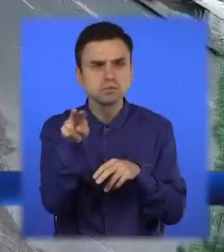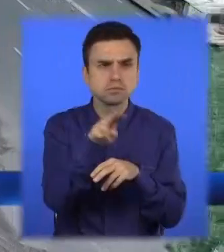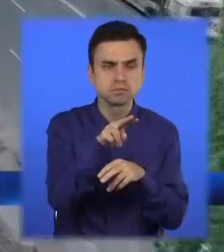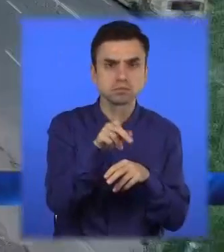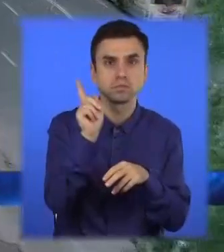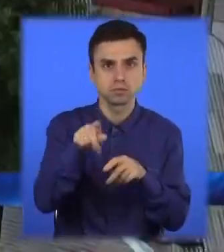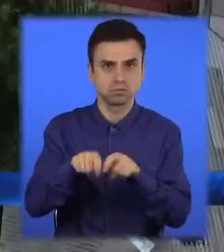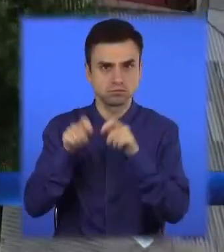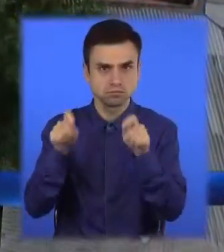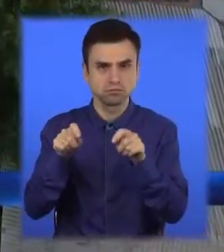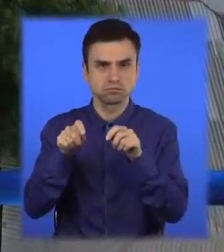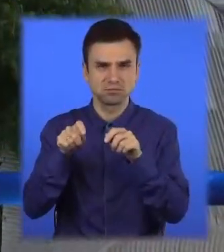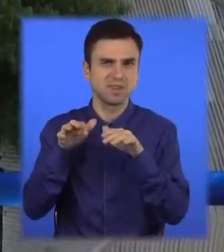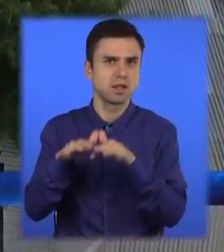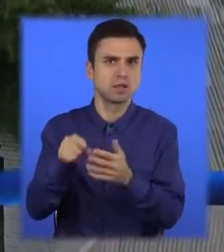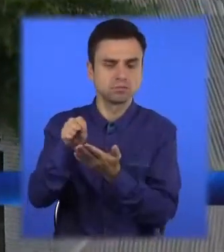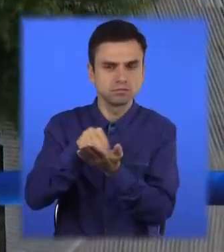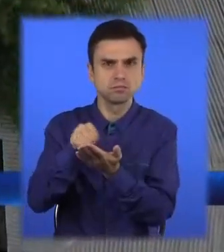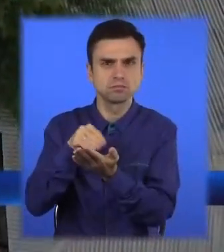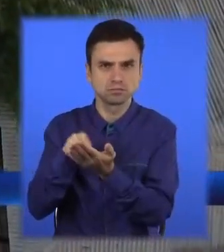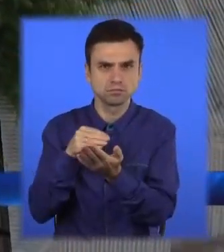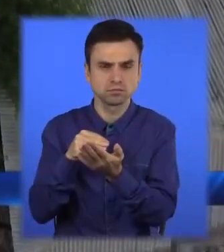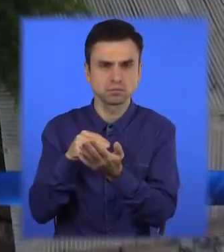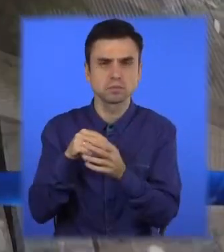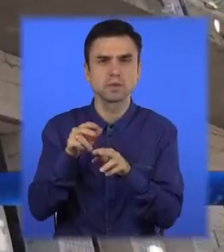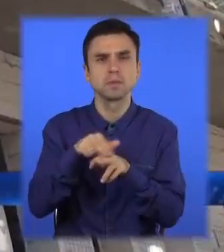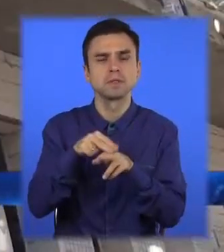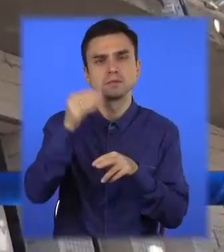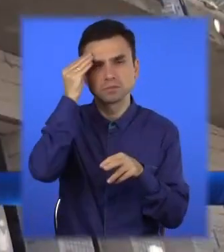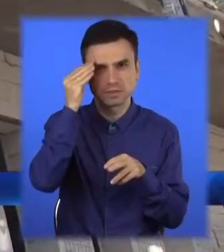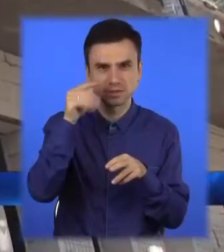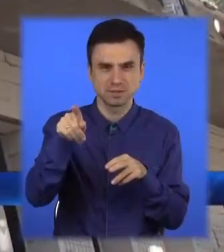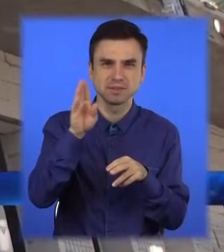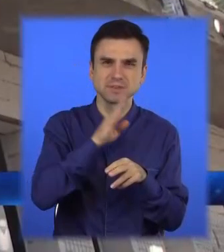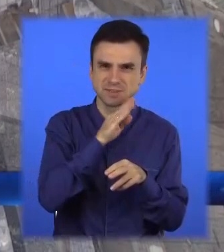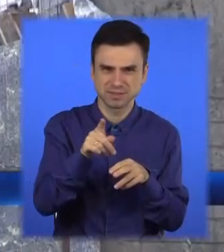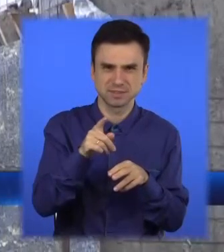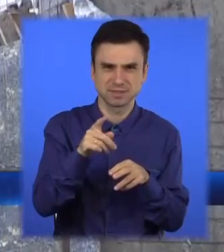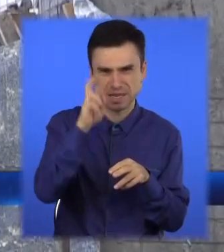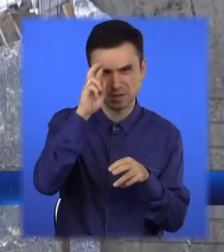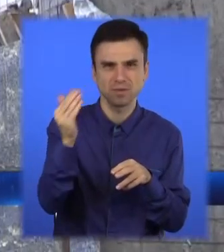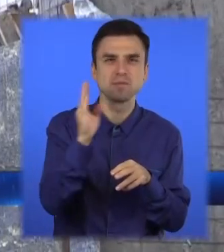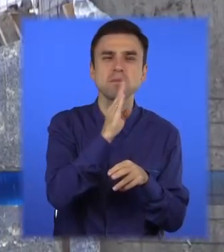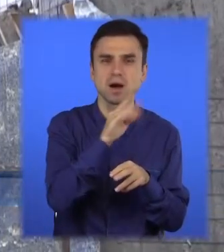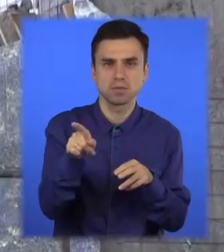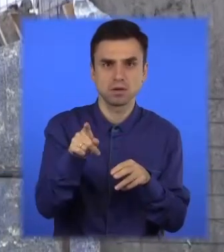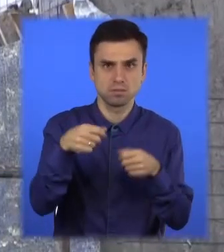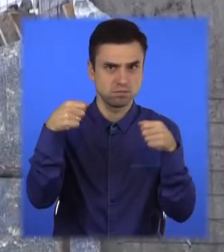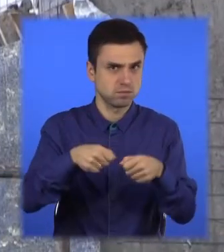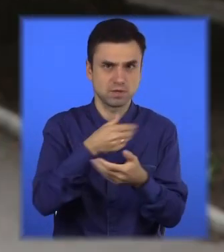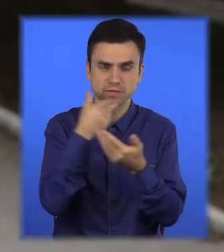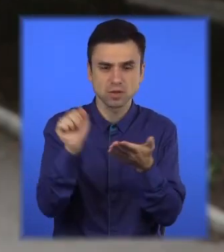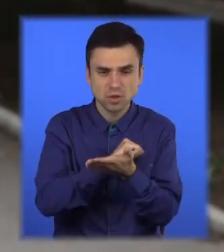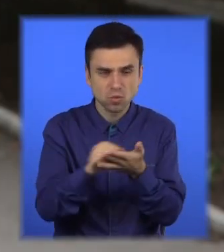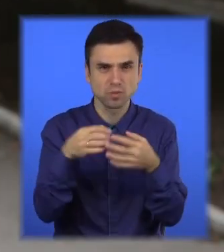провадження. Слідчі вважають, що пані Король взагалі не мала документів на проведення будівельних робіт. І саме будівництво